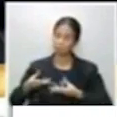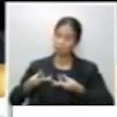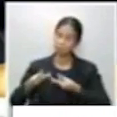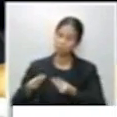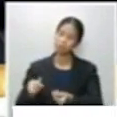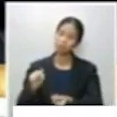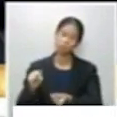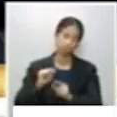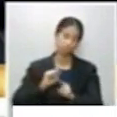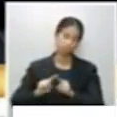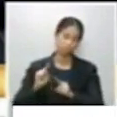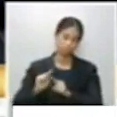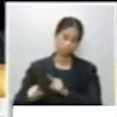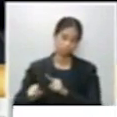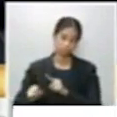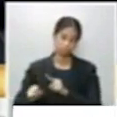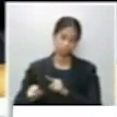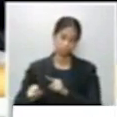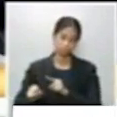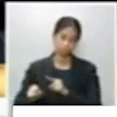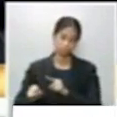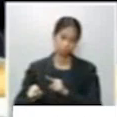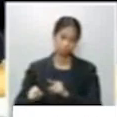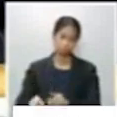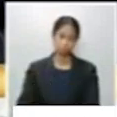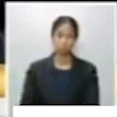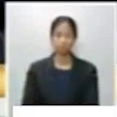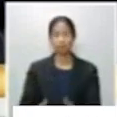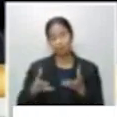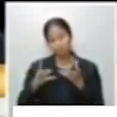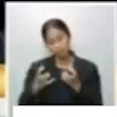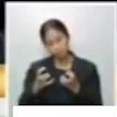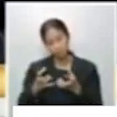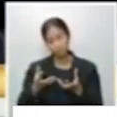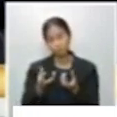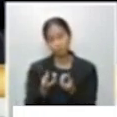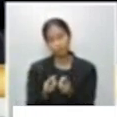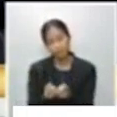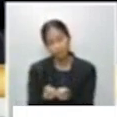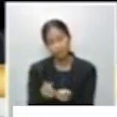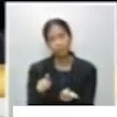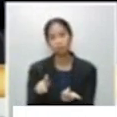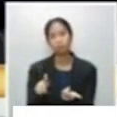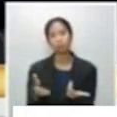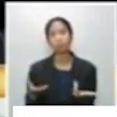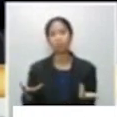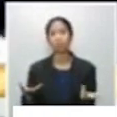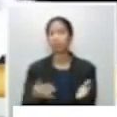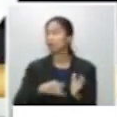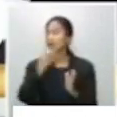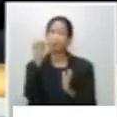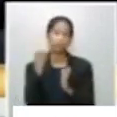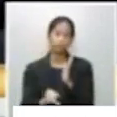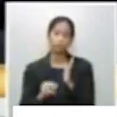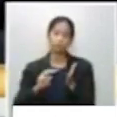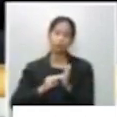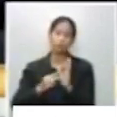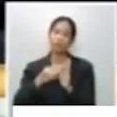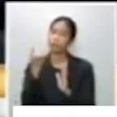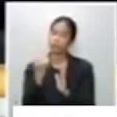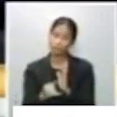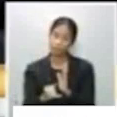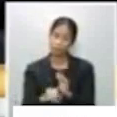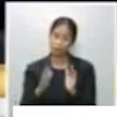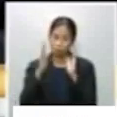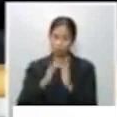ที่ทรายผิดหมดครับเพราะนั้นพวกไปหาเหตุอะไรผิดติดคุกเห็นไหม